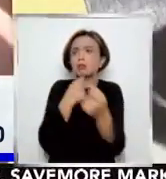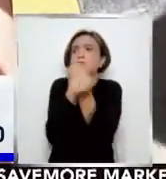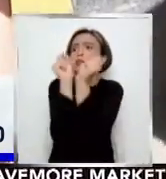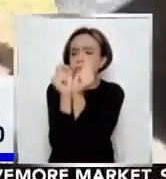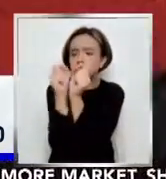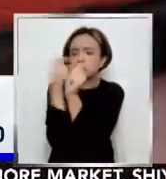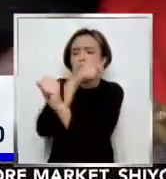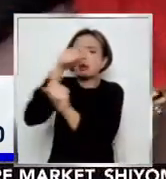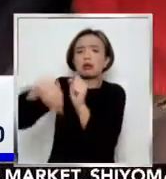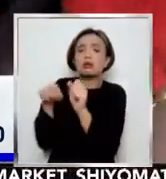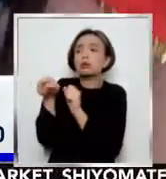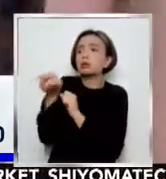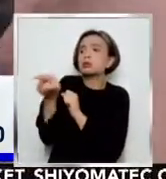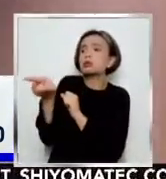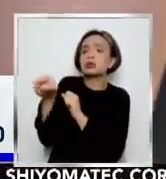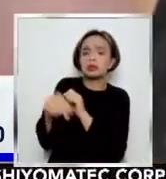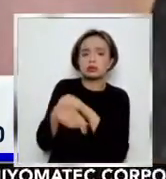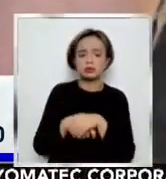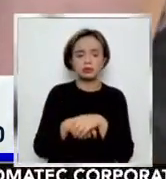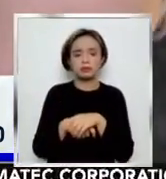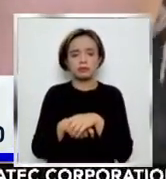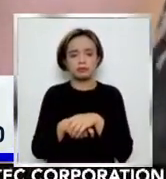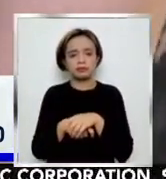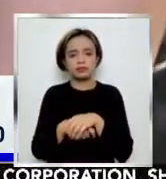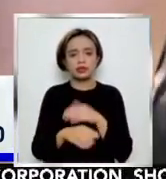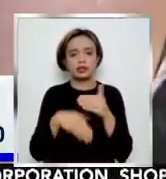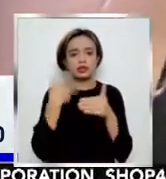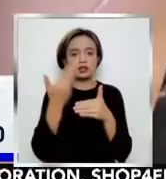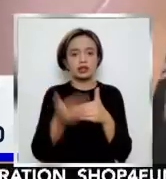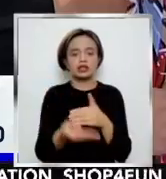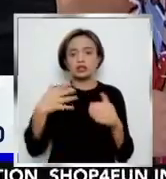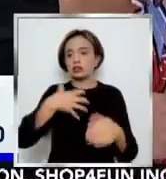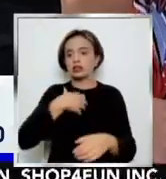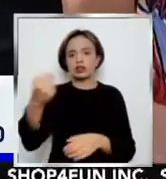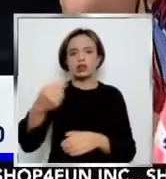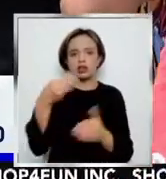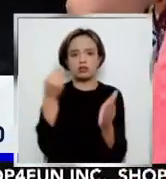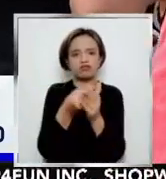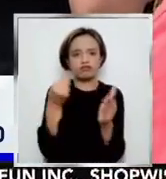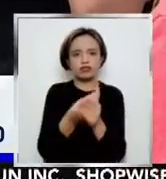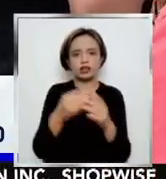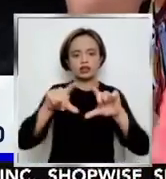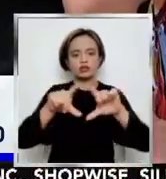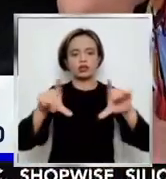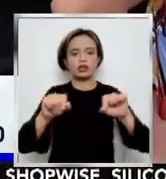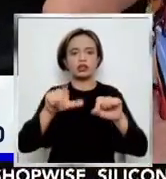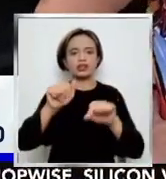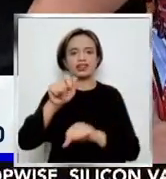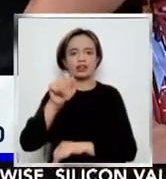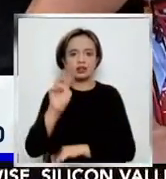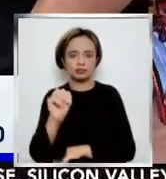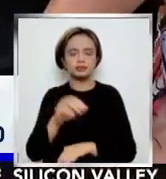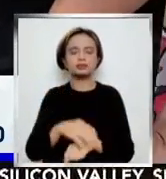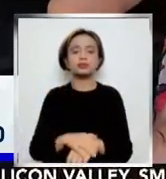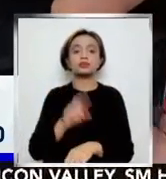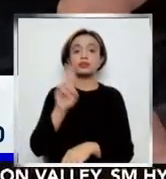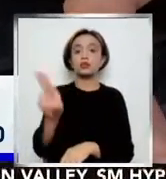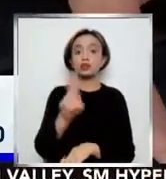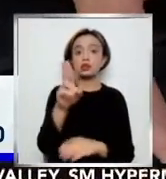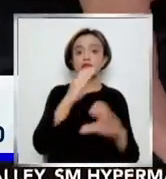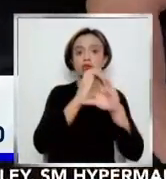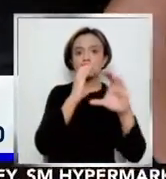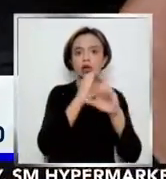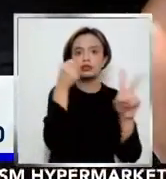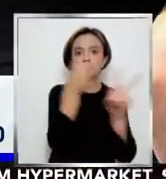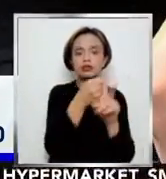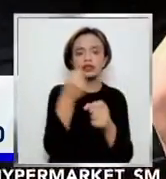sa akin eh. Kinuha rin daw ang kanilang dalang pera pati ATM. Gamit ang sasakyan ng mga biktima mula Cavite,